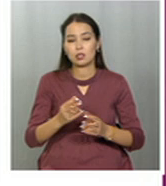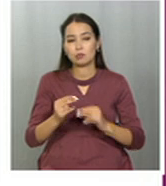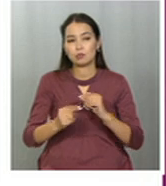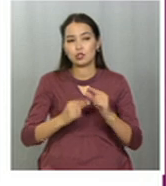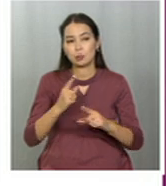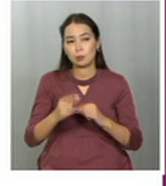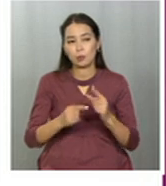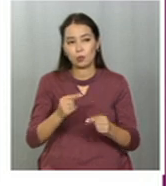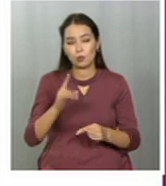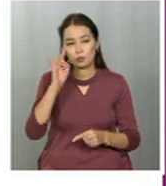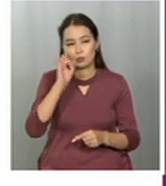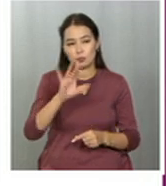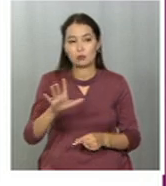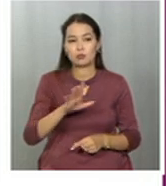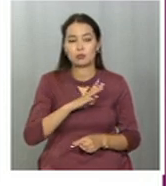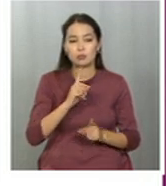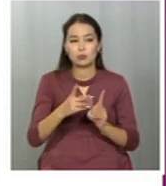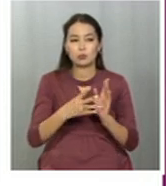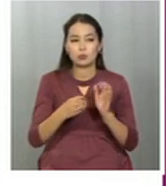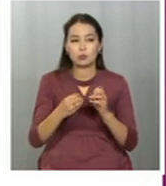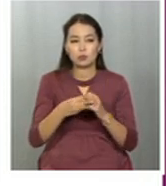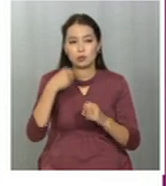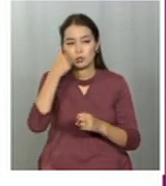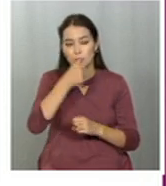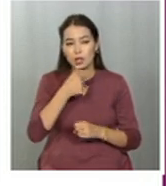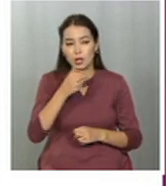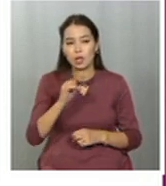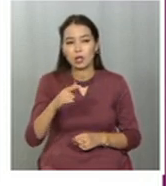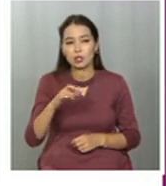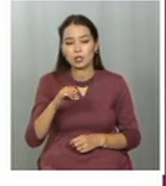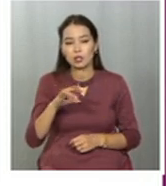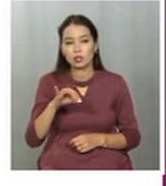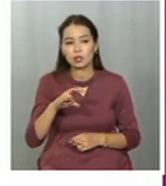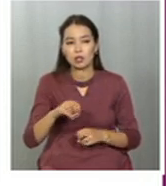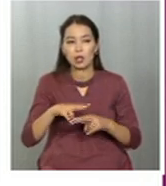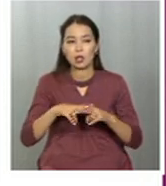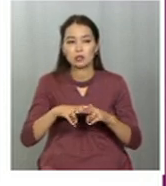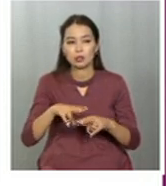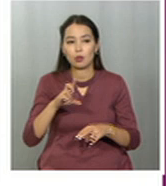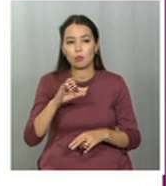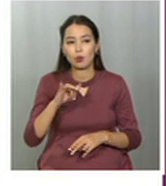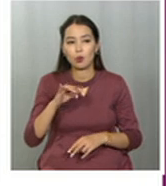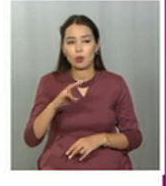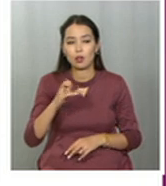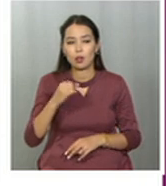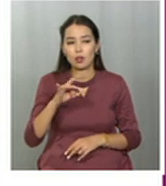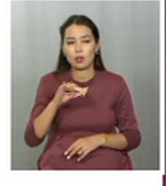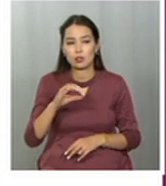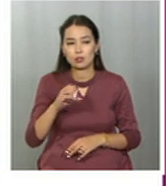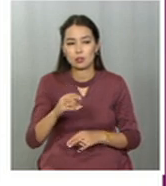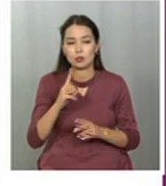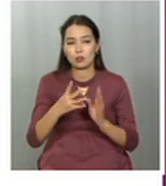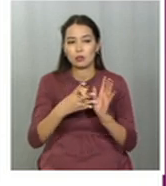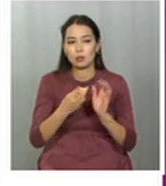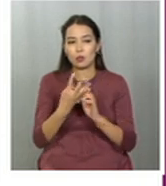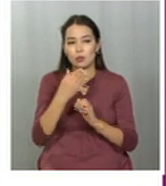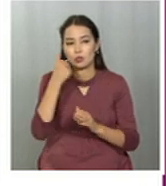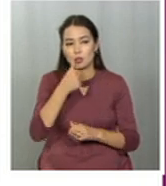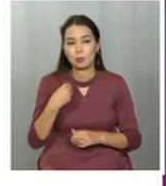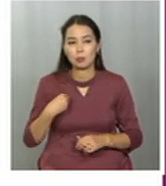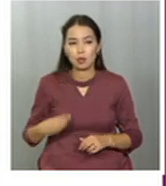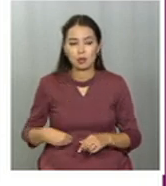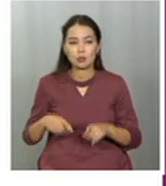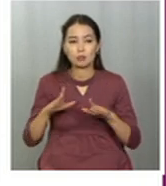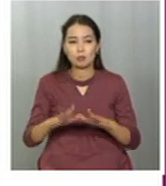атанады. 1910 жылы Аргентинаның астанасы Буэнос-Айресте, 1914 жылы Парижде